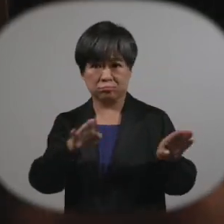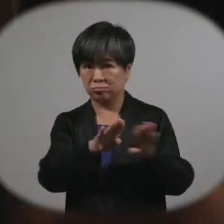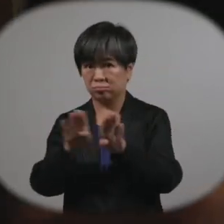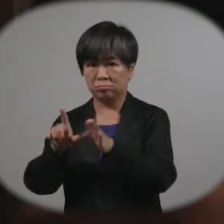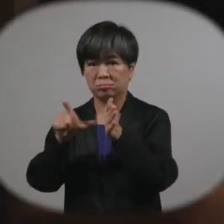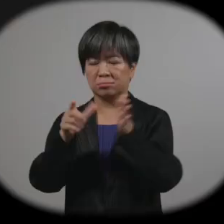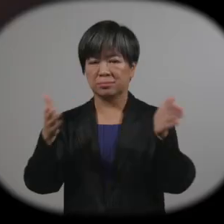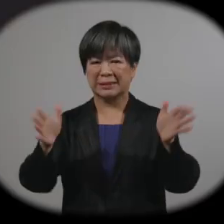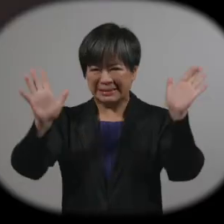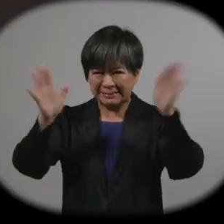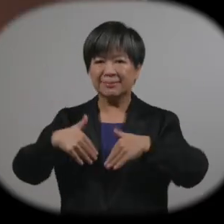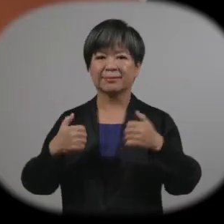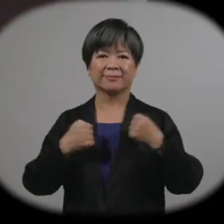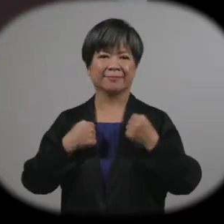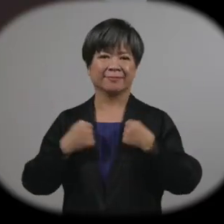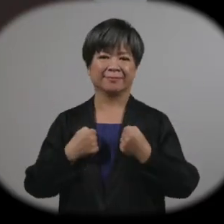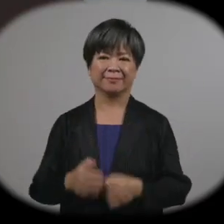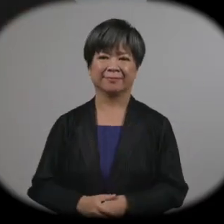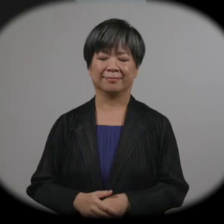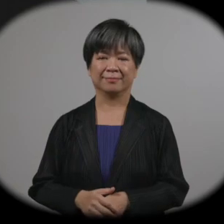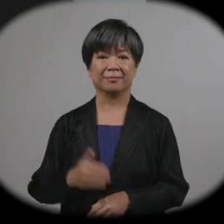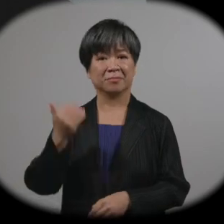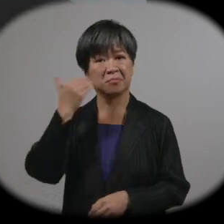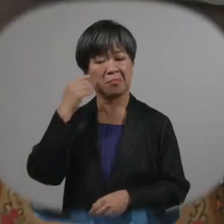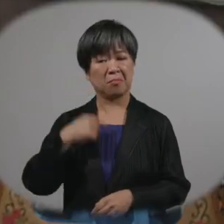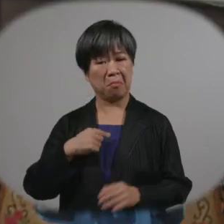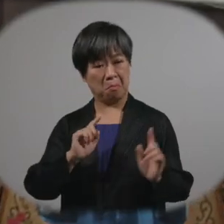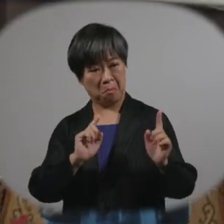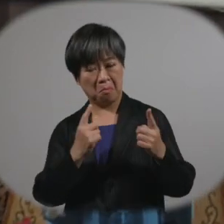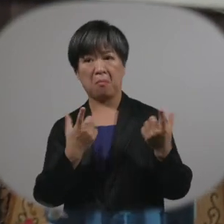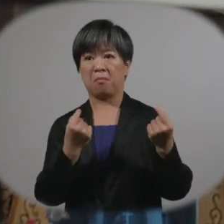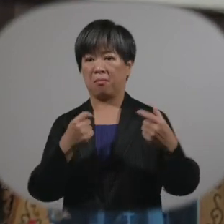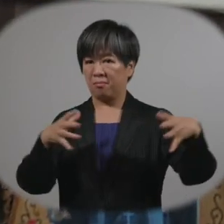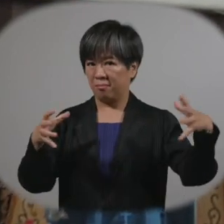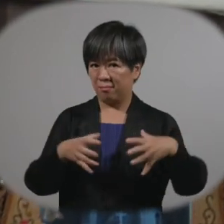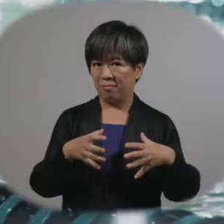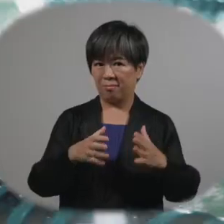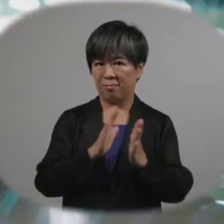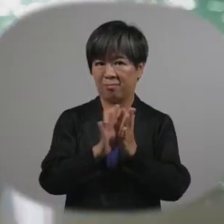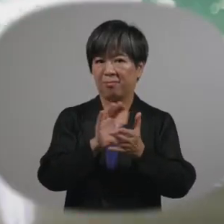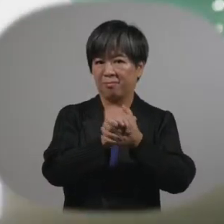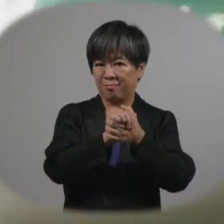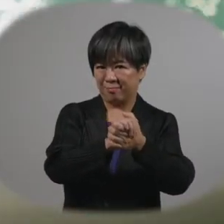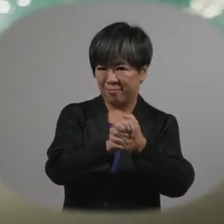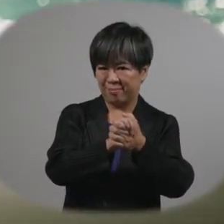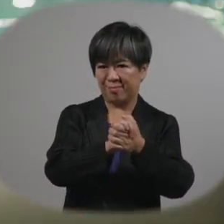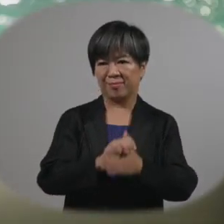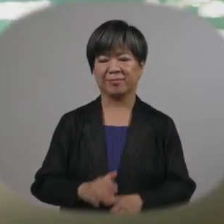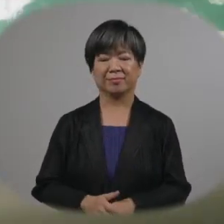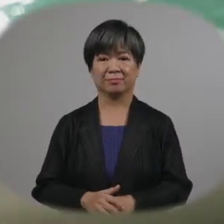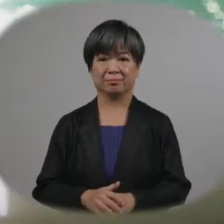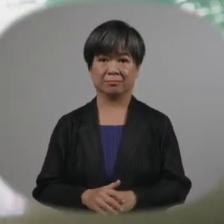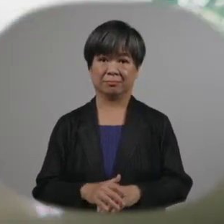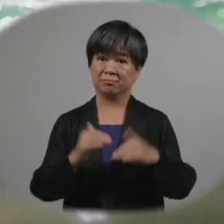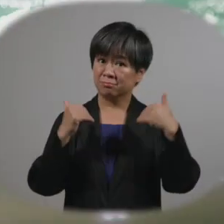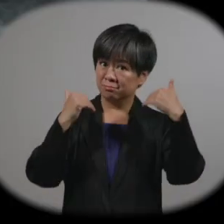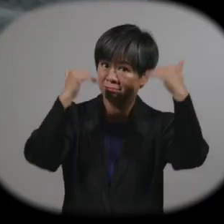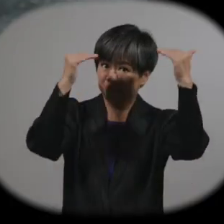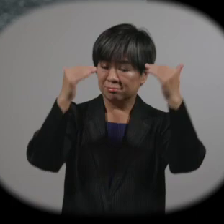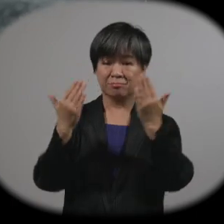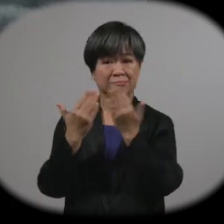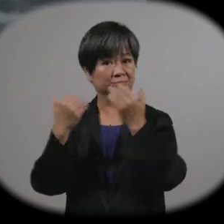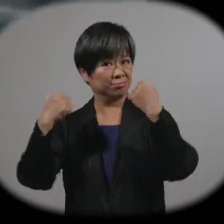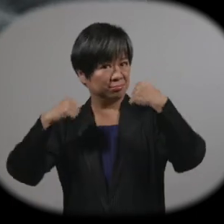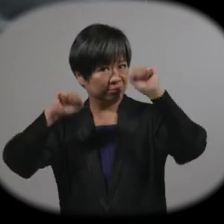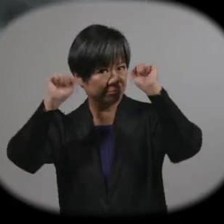你还要练习，这时候身边的队友都是他们最重要的伙伴，就是甚至长大了，就是可